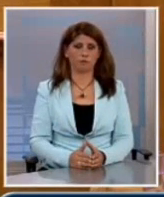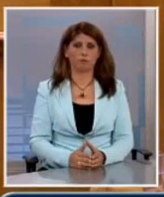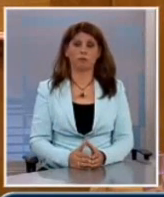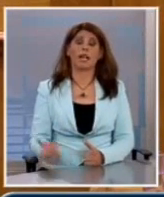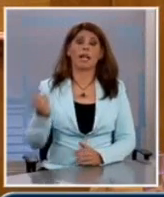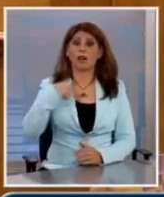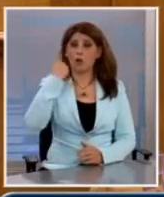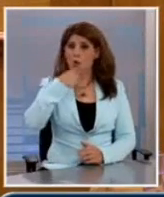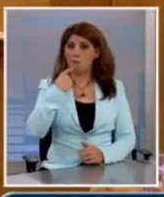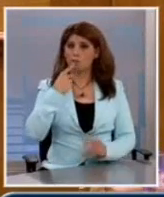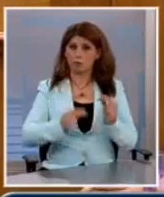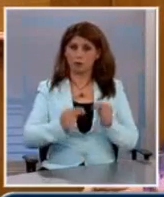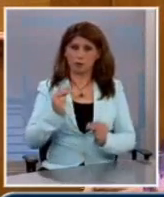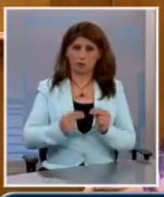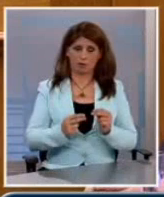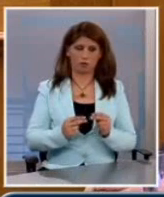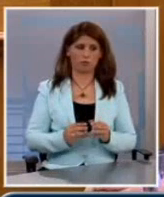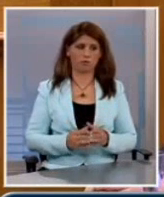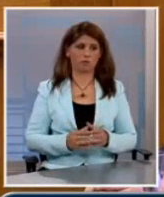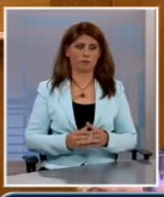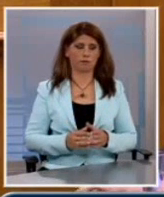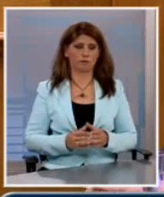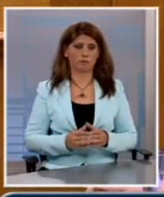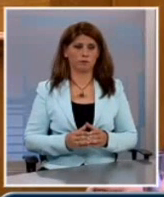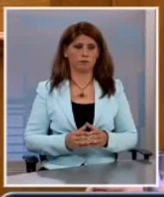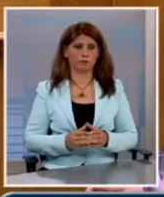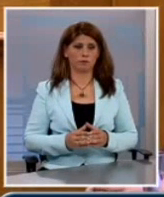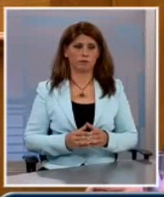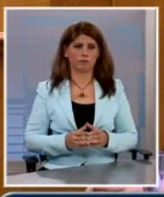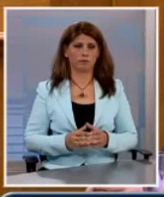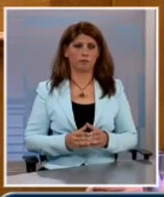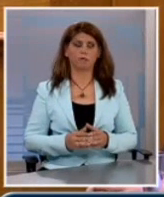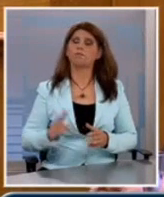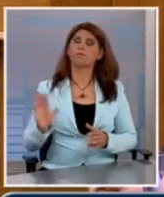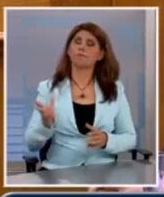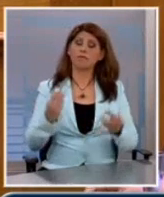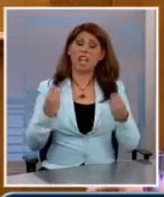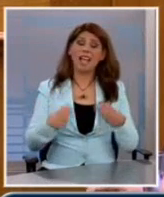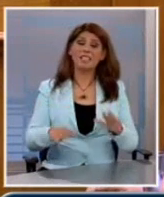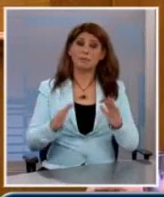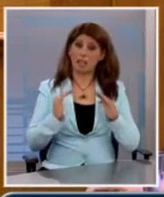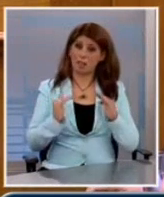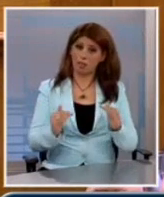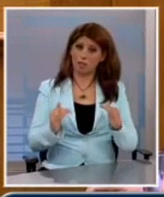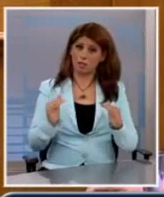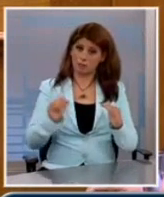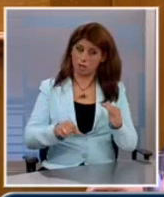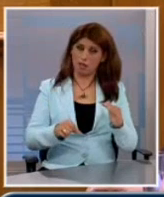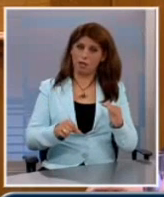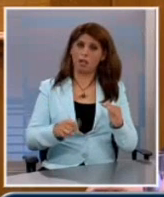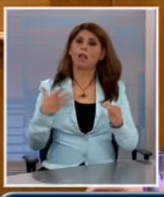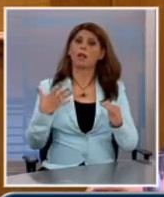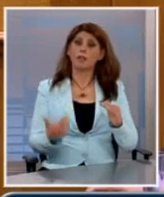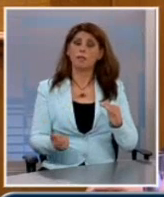του προβλήματος. Το γεγονός ότι πέραν της ήδη ζωφερής κατάστασης υπήρχαν